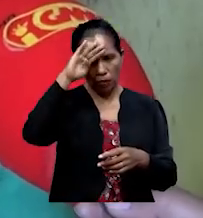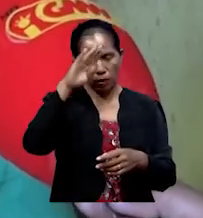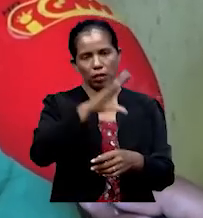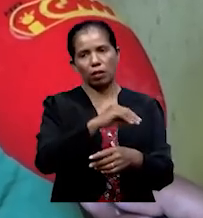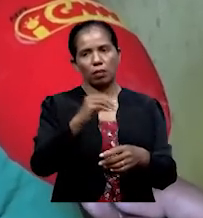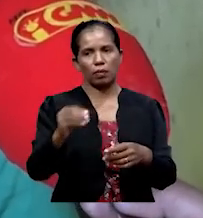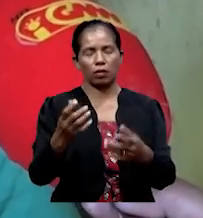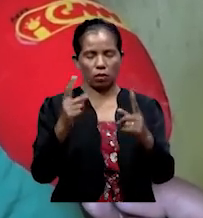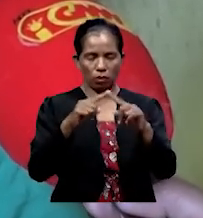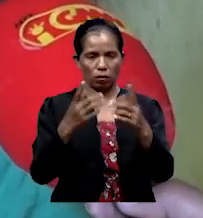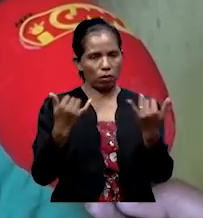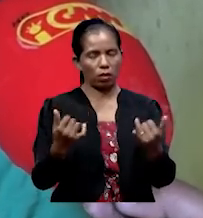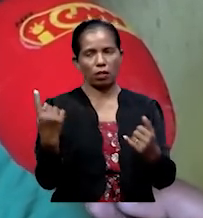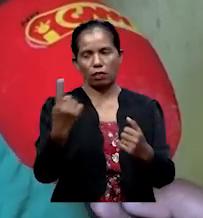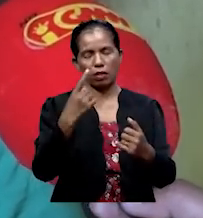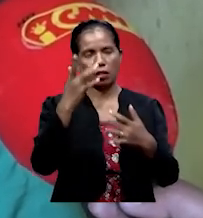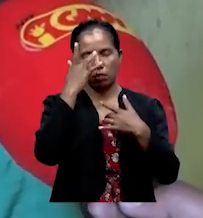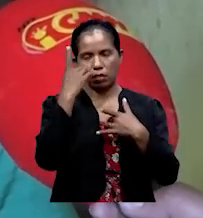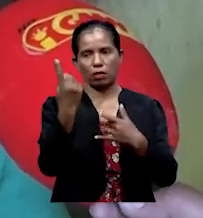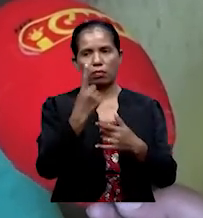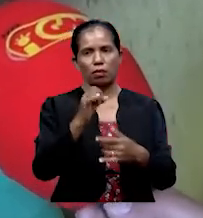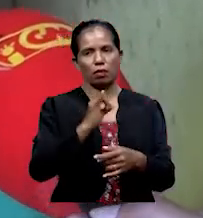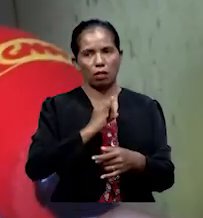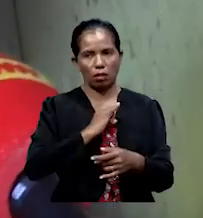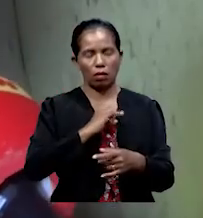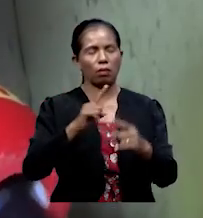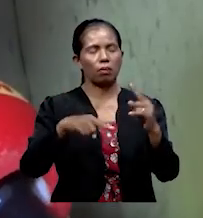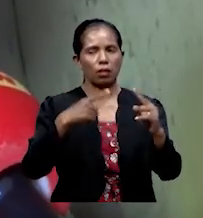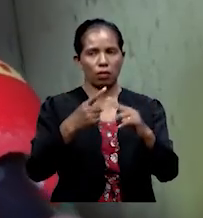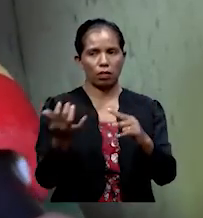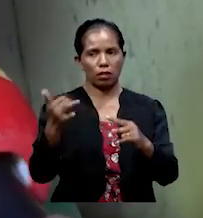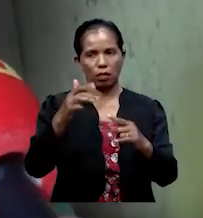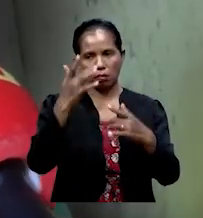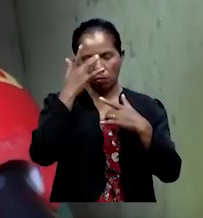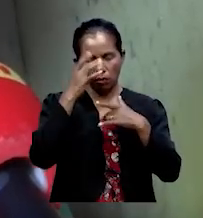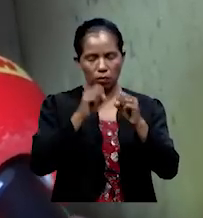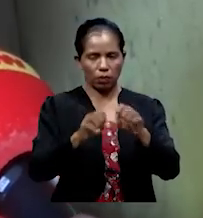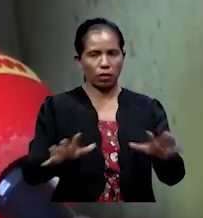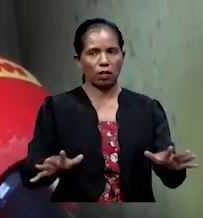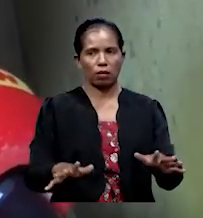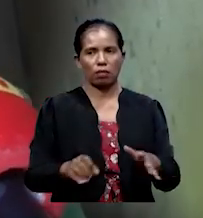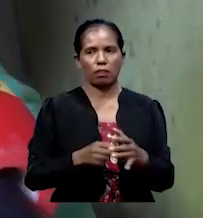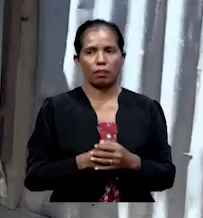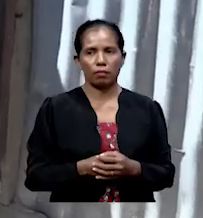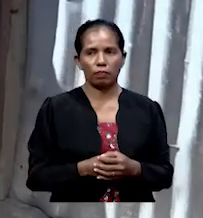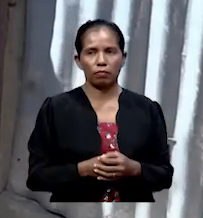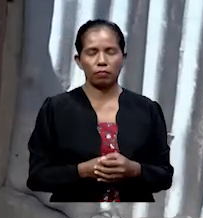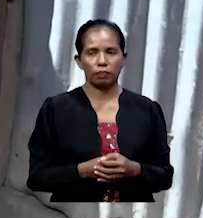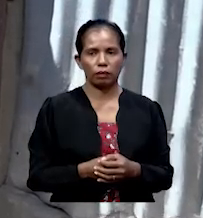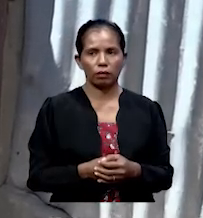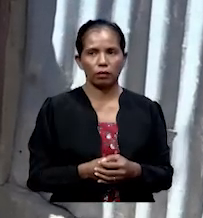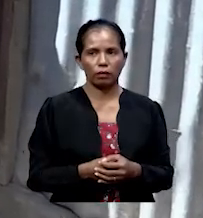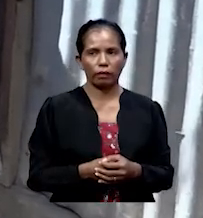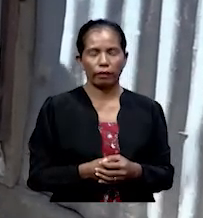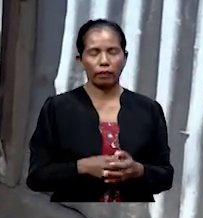to agora na fatin ansa ne de ni ma hawa sira bayira man sirania mora sin ansa otu amos ki